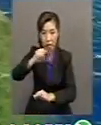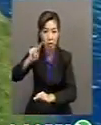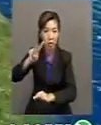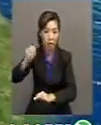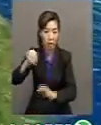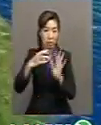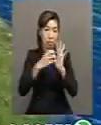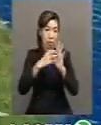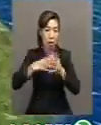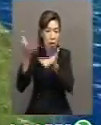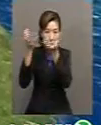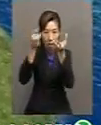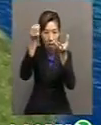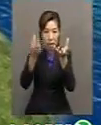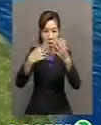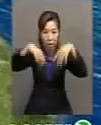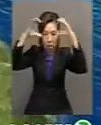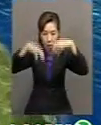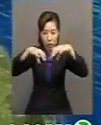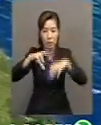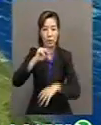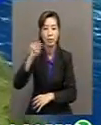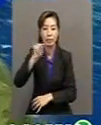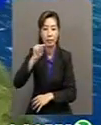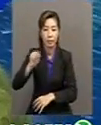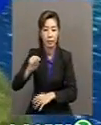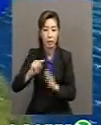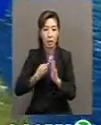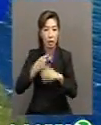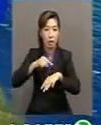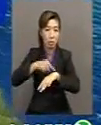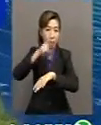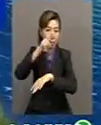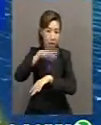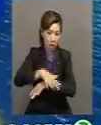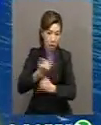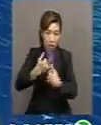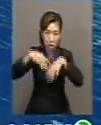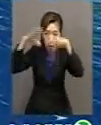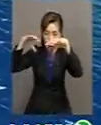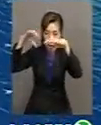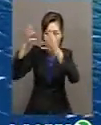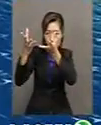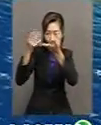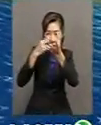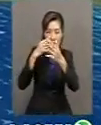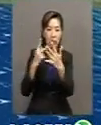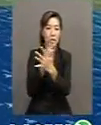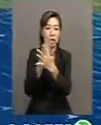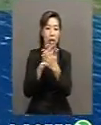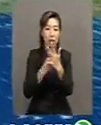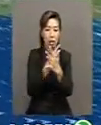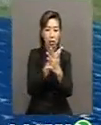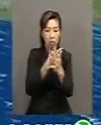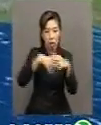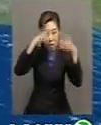รภาคกลางมีเมฆเป็นส่วนมากฝนฟ้าคะนองร้อยละ30ของพื้นที่ตั้งแต่ช่วงบ่ายที่ผ่านมาฝนก่อตัวบริเวณของจังหวัดกาญจนบุรี